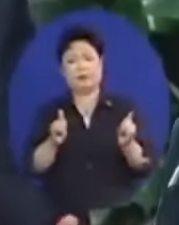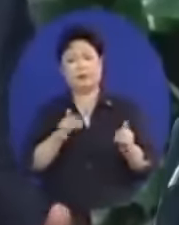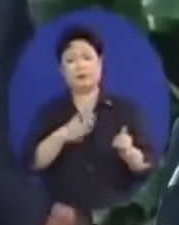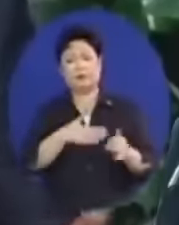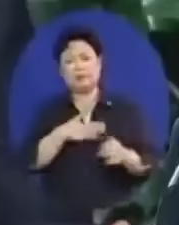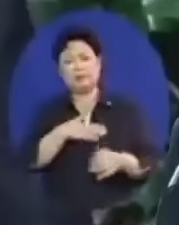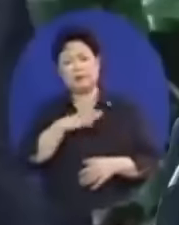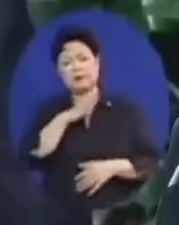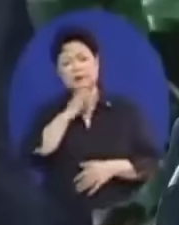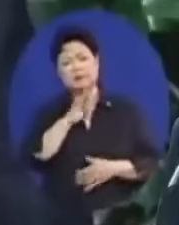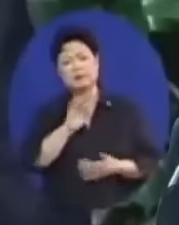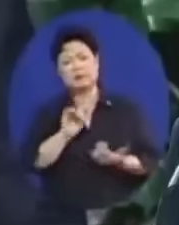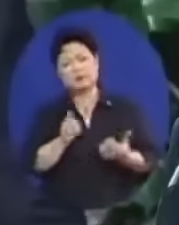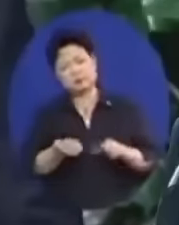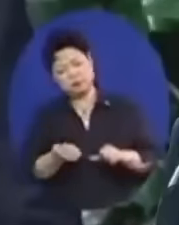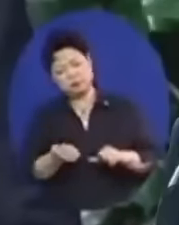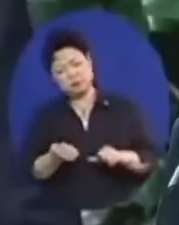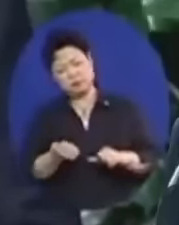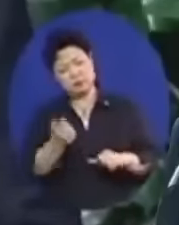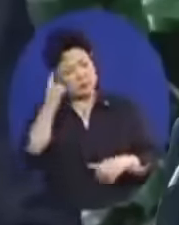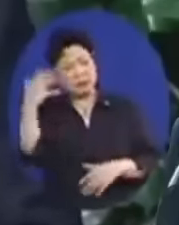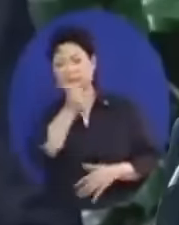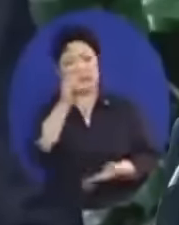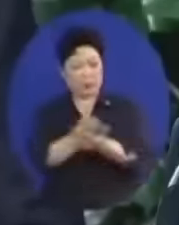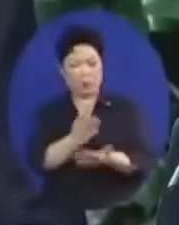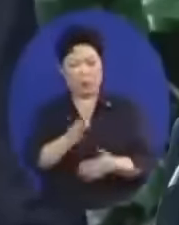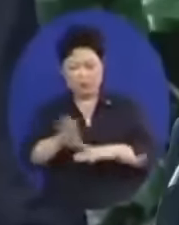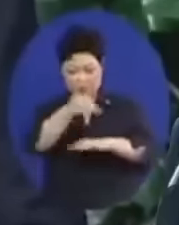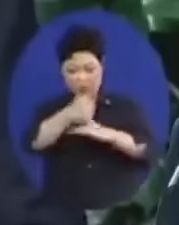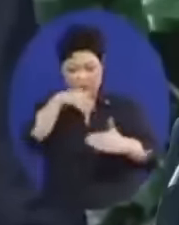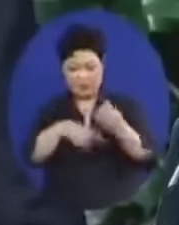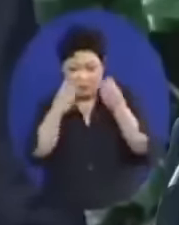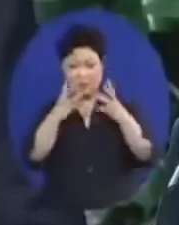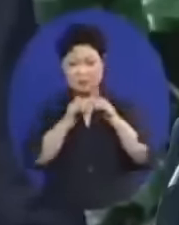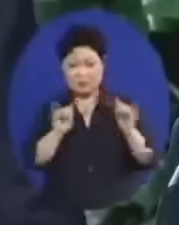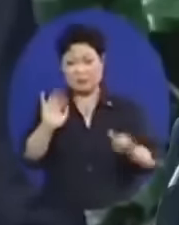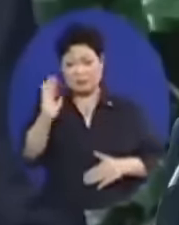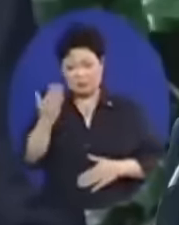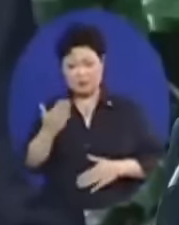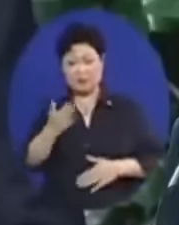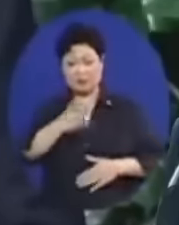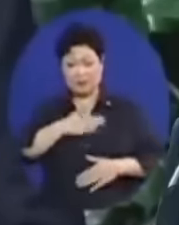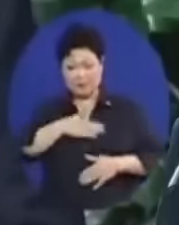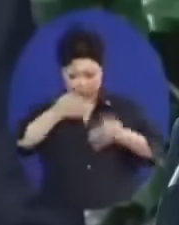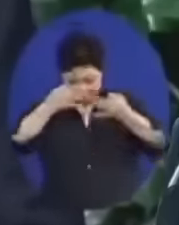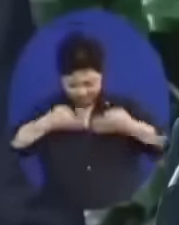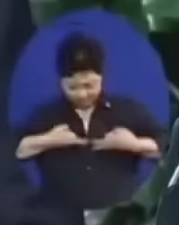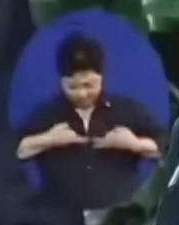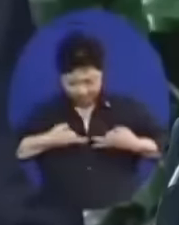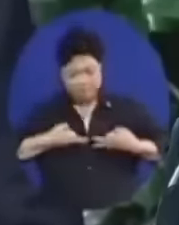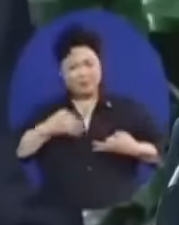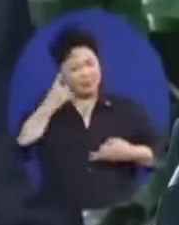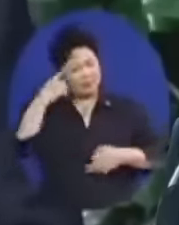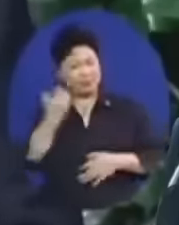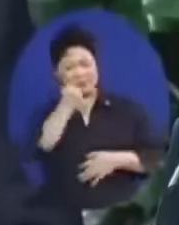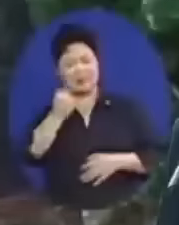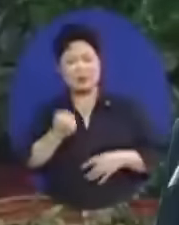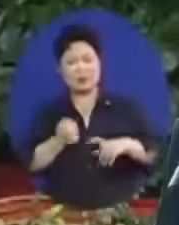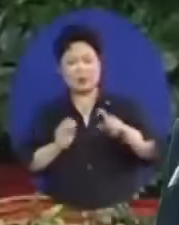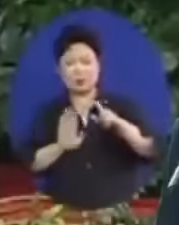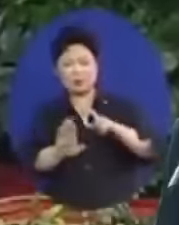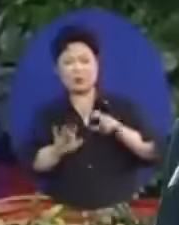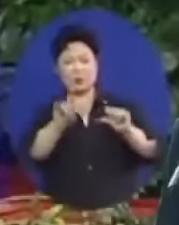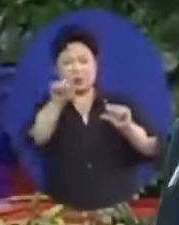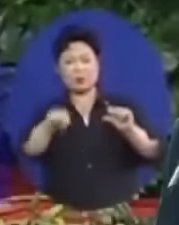산다 난 죽으면 그뿐이다 이렇게 생각하지 말고 그리스도 안에서 새로운 피조물이 된 나를 생각해야 되는 것입니다. 고린도후서 5장